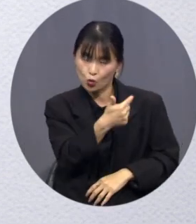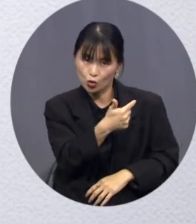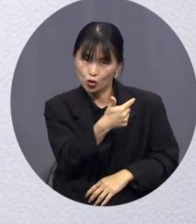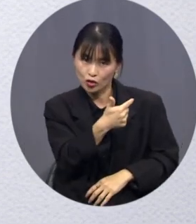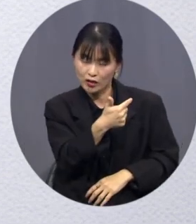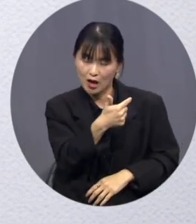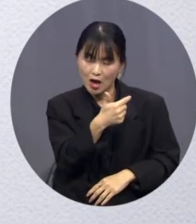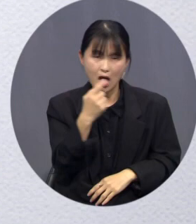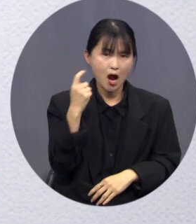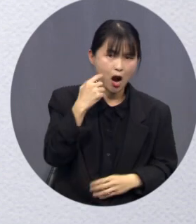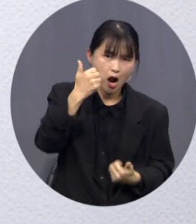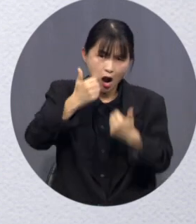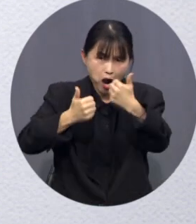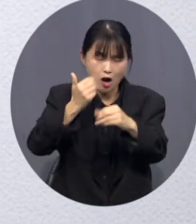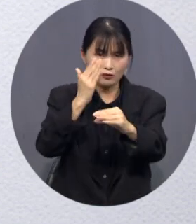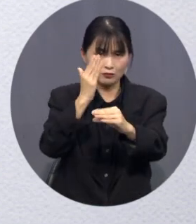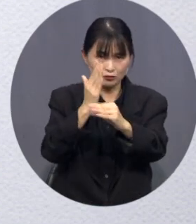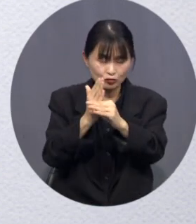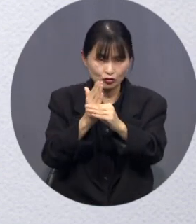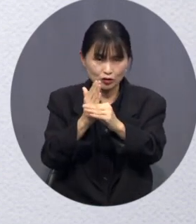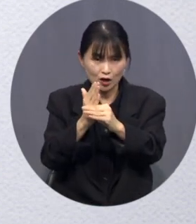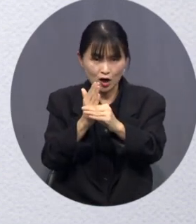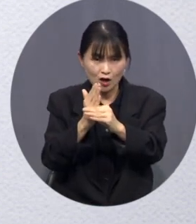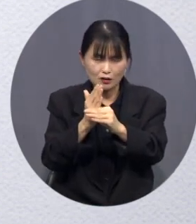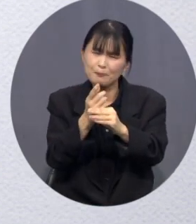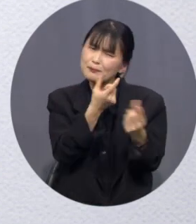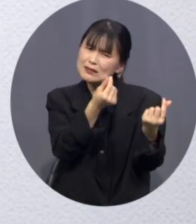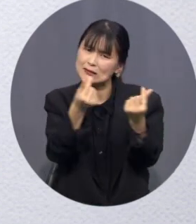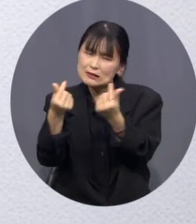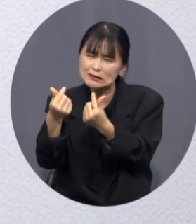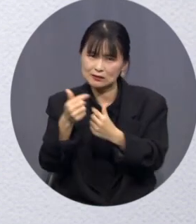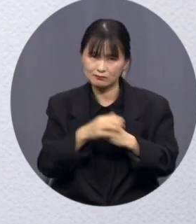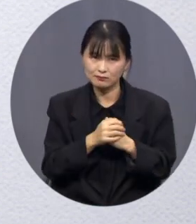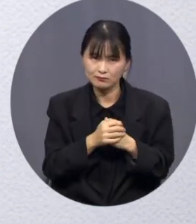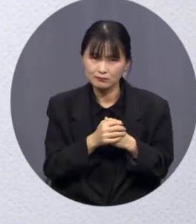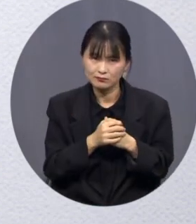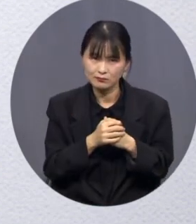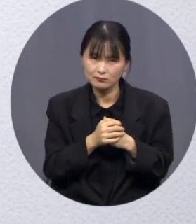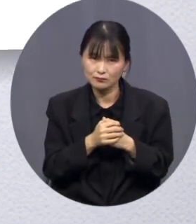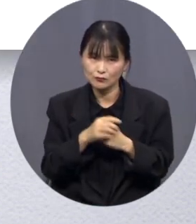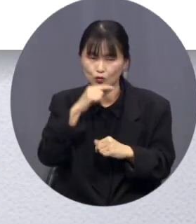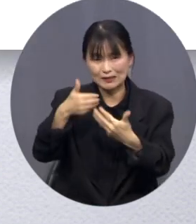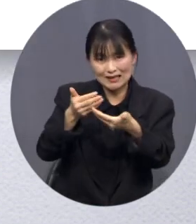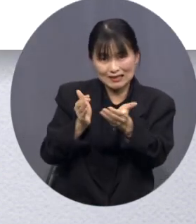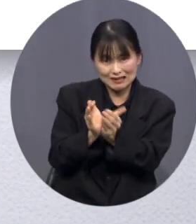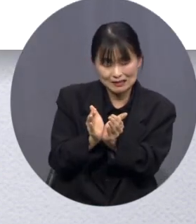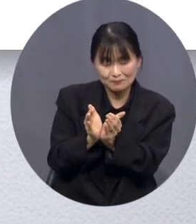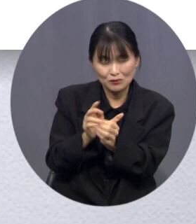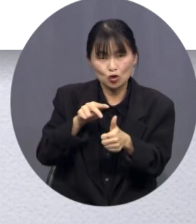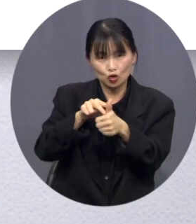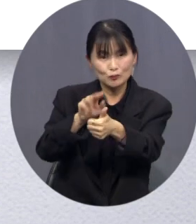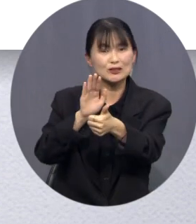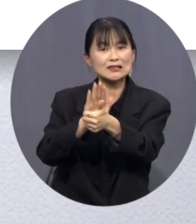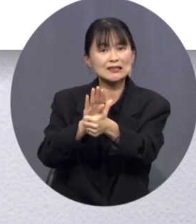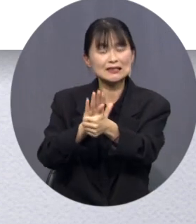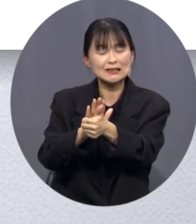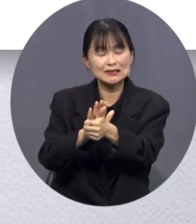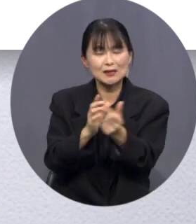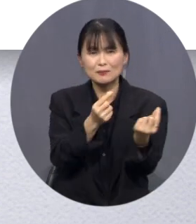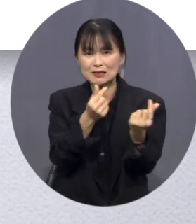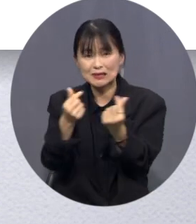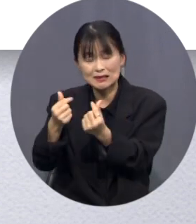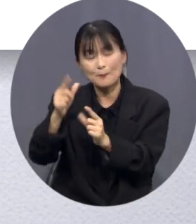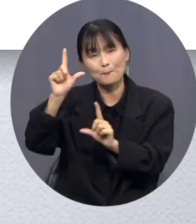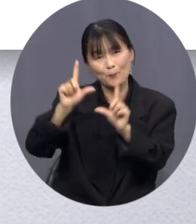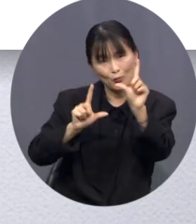가상 대결을 버린 결과 오차범위 안팎을 보였습니다 국민의 힘 후보 지지도에서 같은 수치를